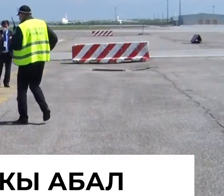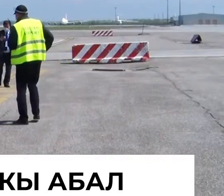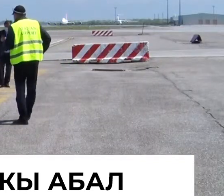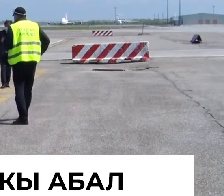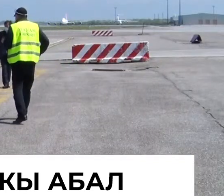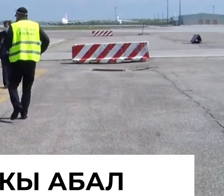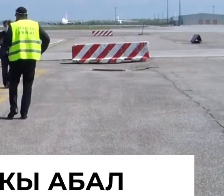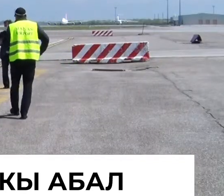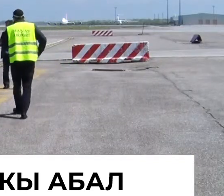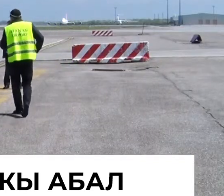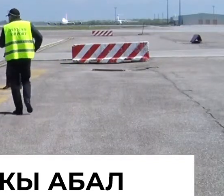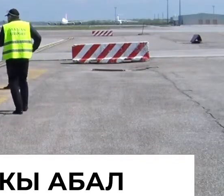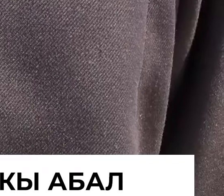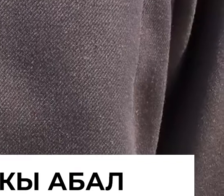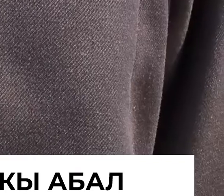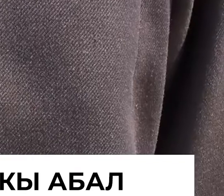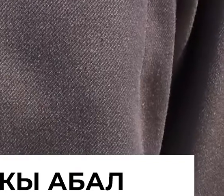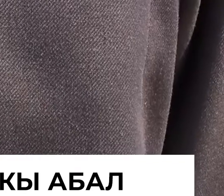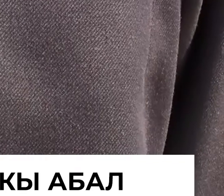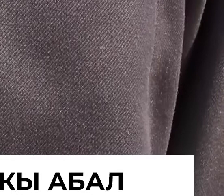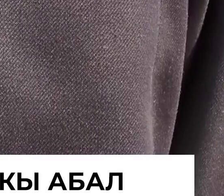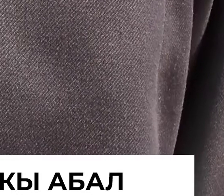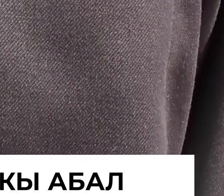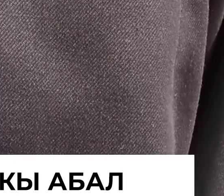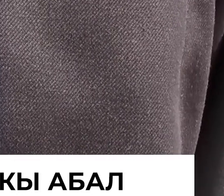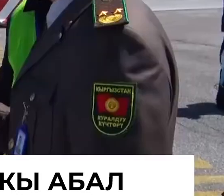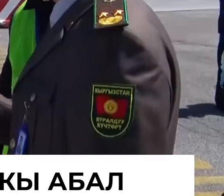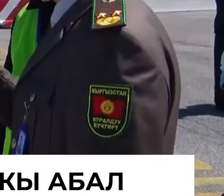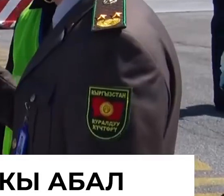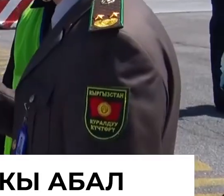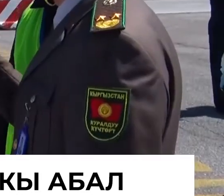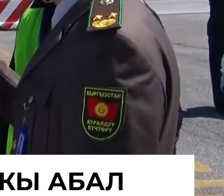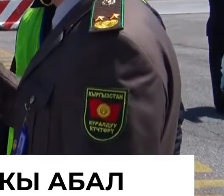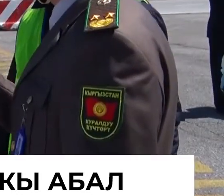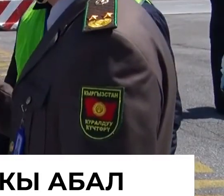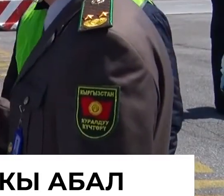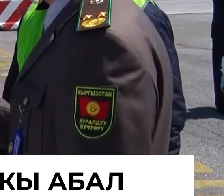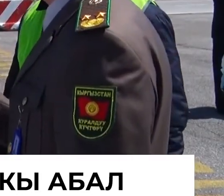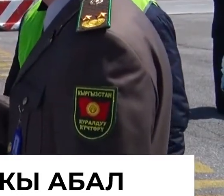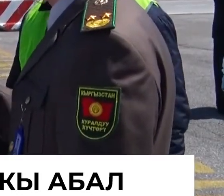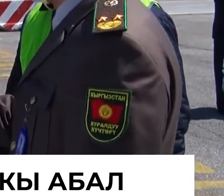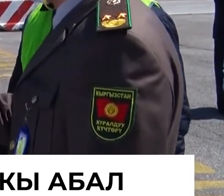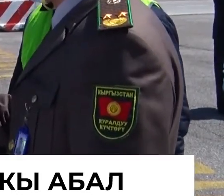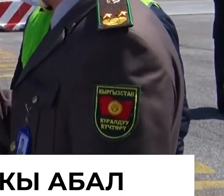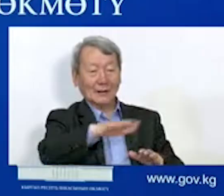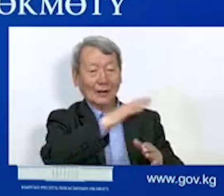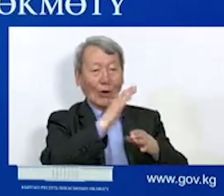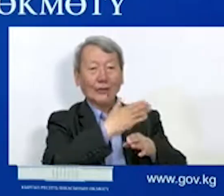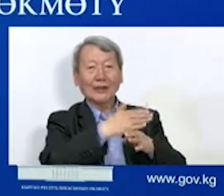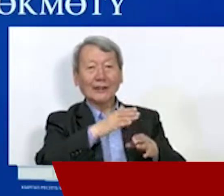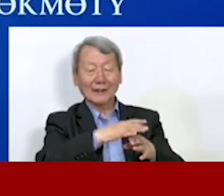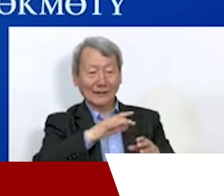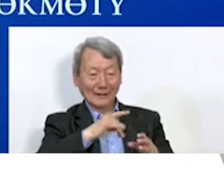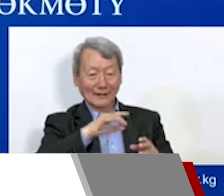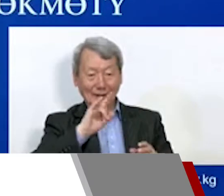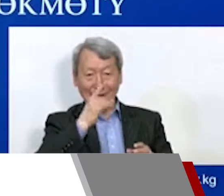улуттук онкология жана гематология борборундагы балдар бөлүмүндө абал кандай болуп жаткандыгы тууралуу маалымат берди. Оруп ошол балдар